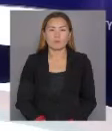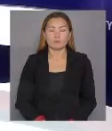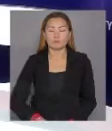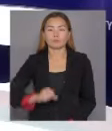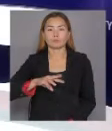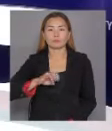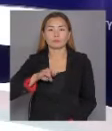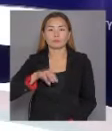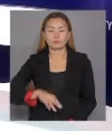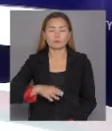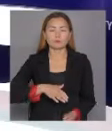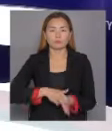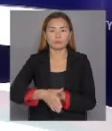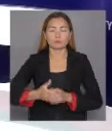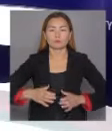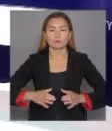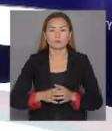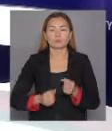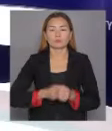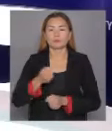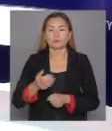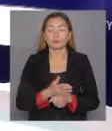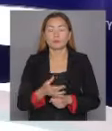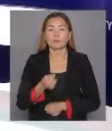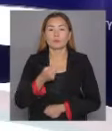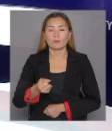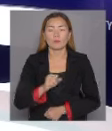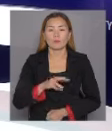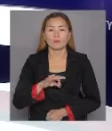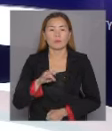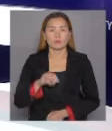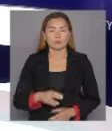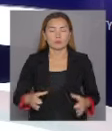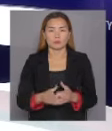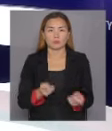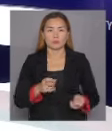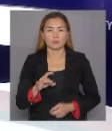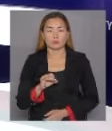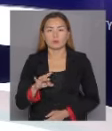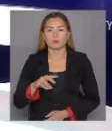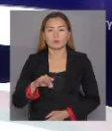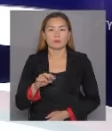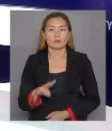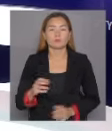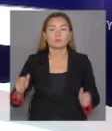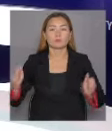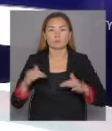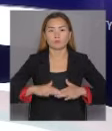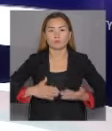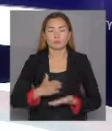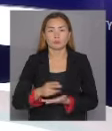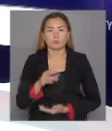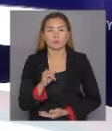Аманат партиясының атқарушы хатшысы тағайындалды. Бұл лауазымға Аманат партиясының төрағасы Ерлан Қошановтың қаулысымен